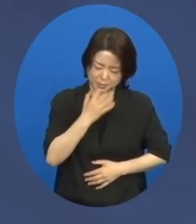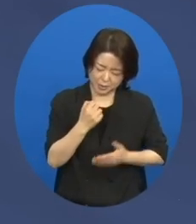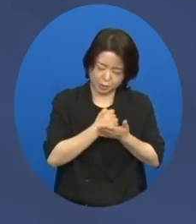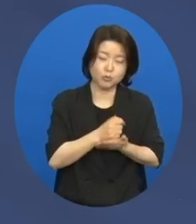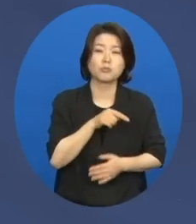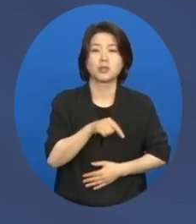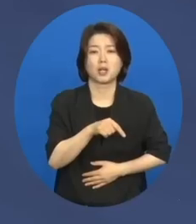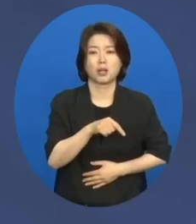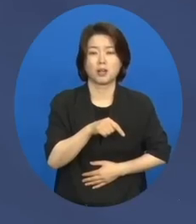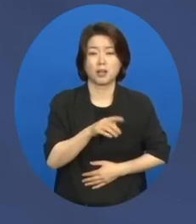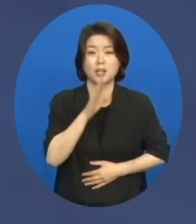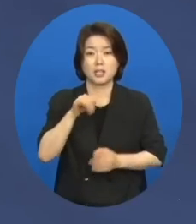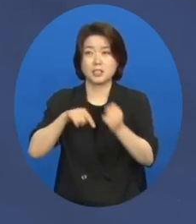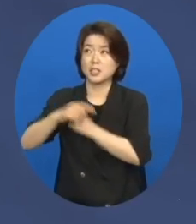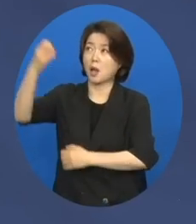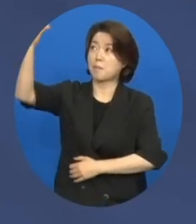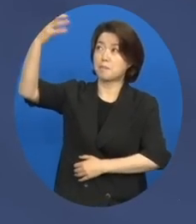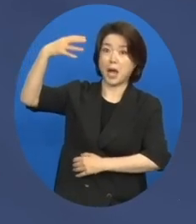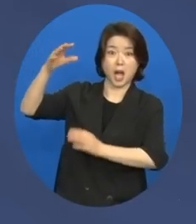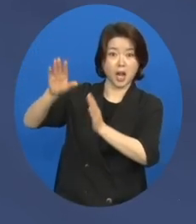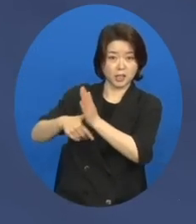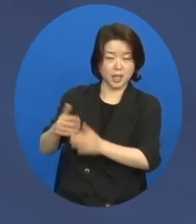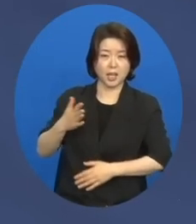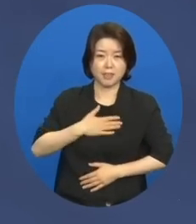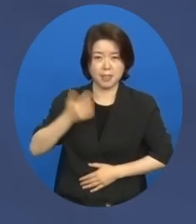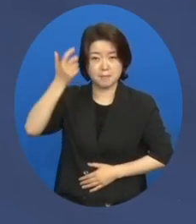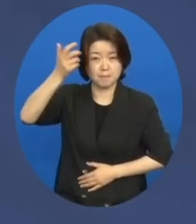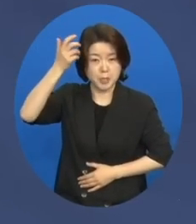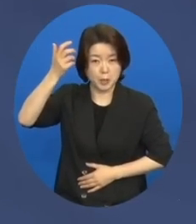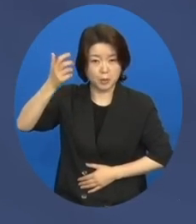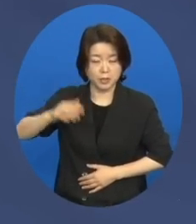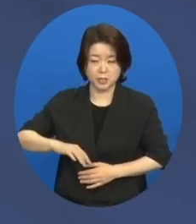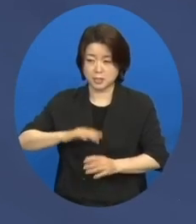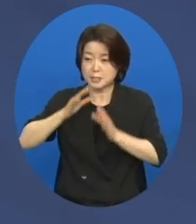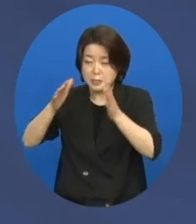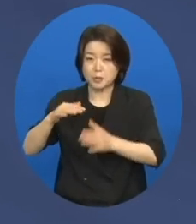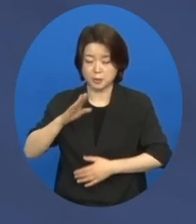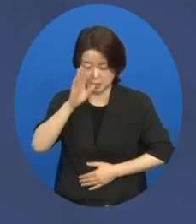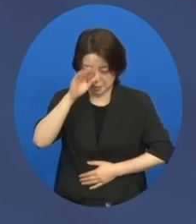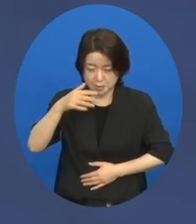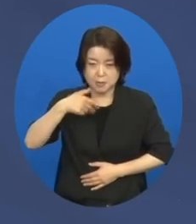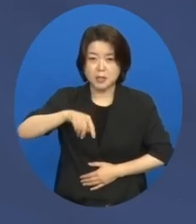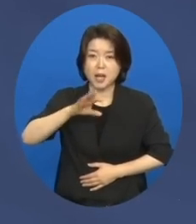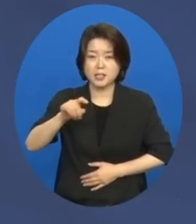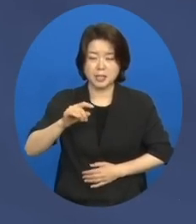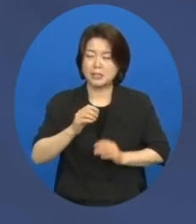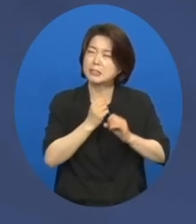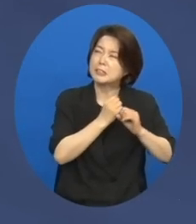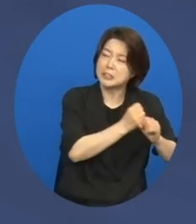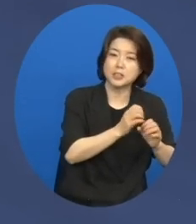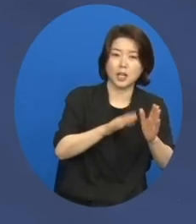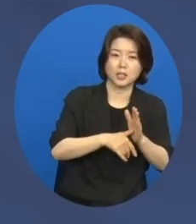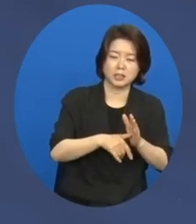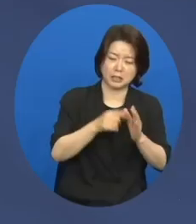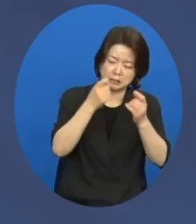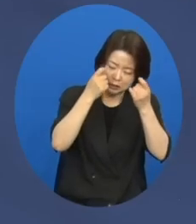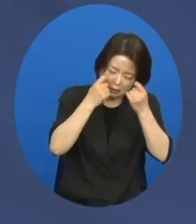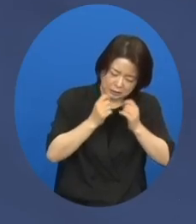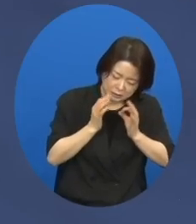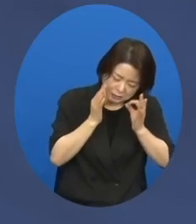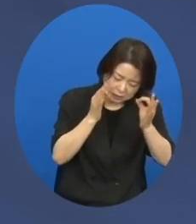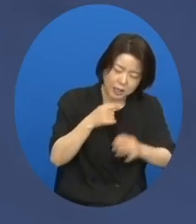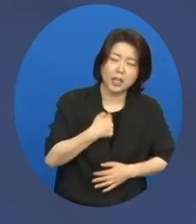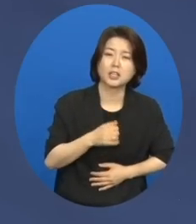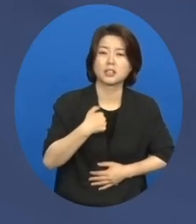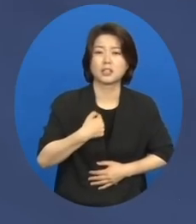운명에서 진리의 빛이 비춰올 때 내 영혼이 속은 내 병든 자아에 질질 끌려다니면서 눈물겨운 나 자기 의로